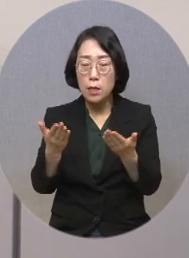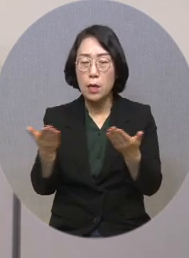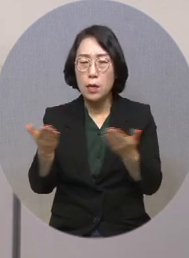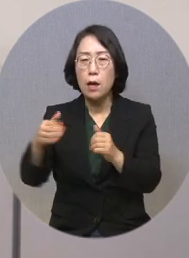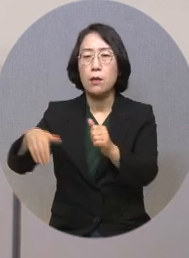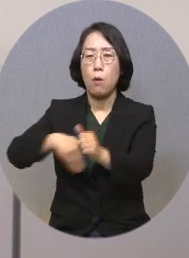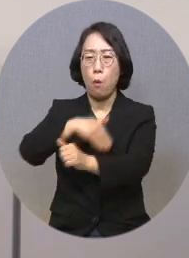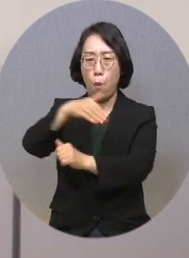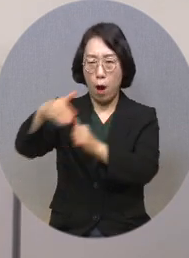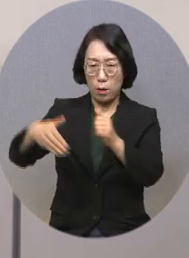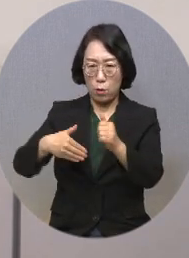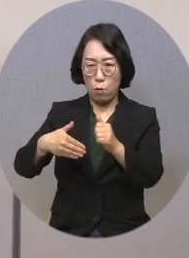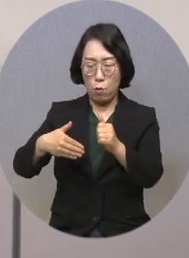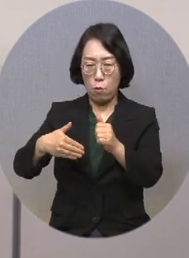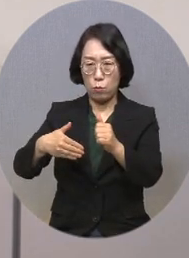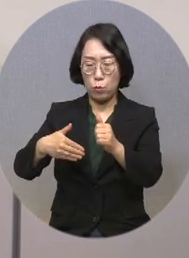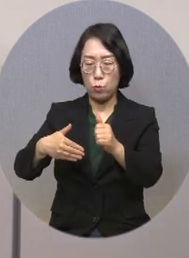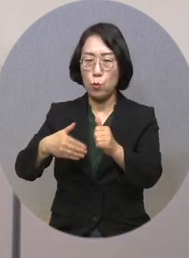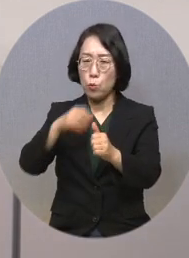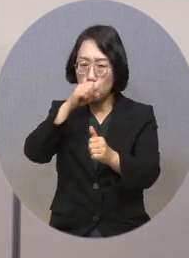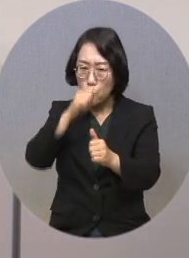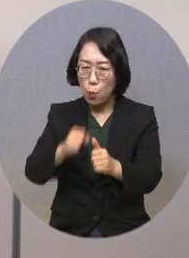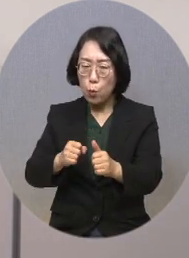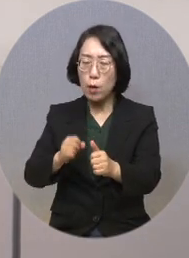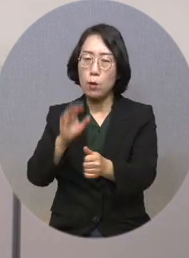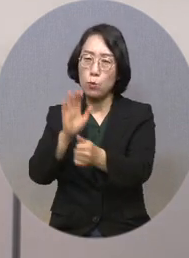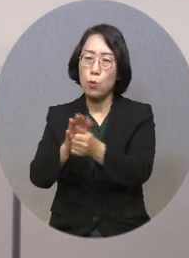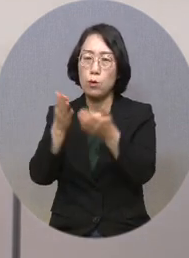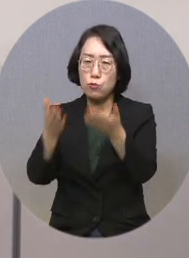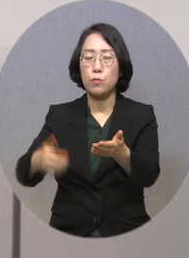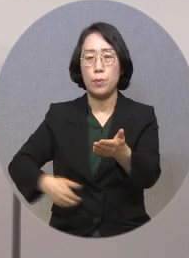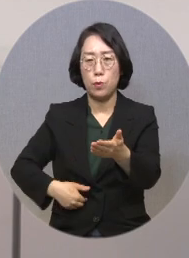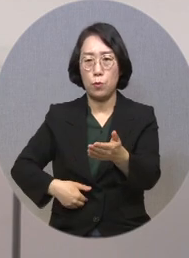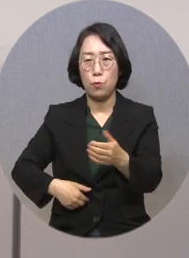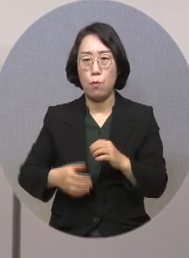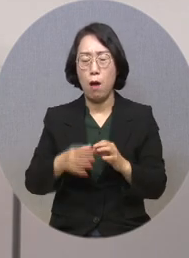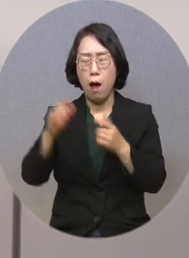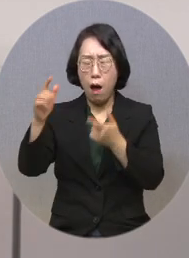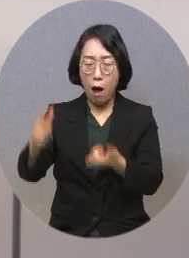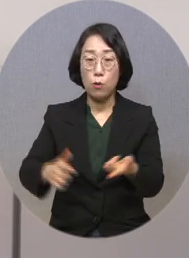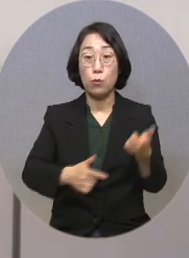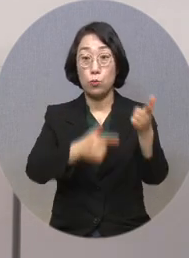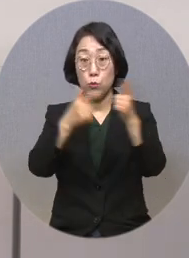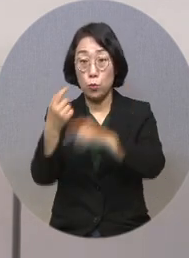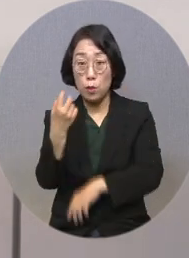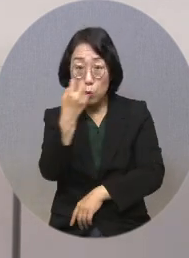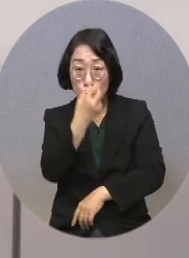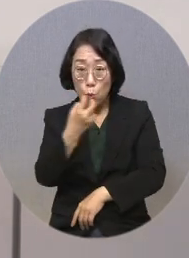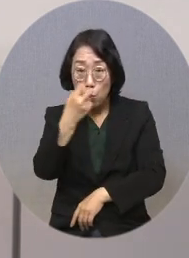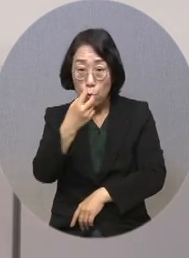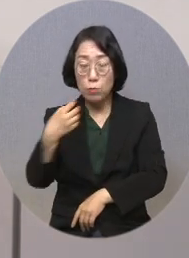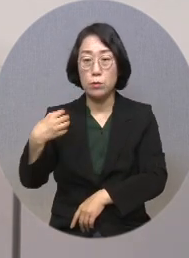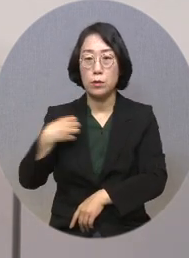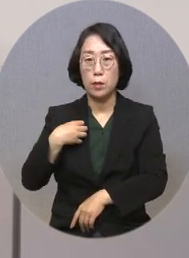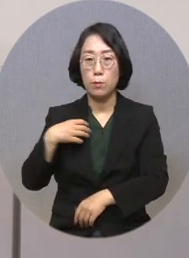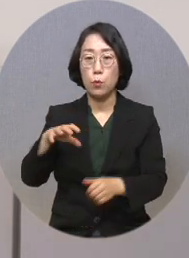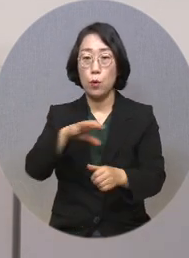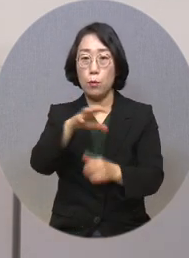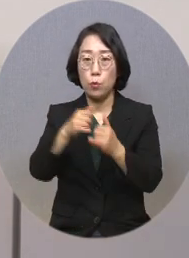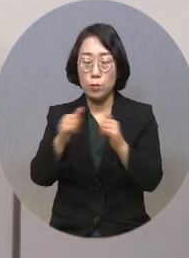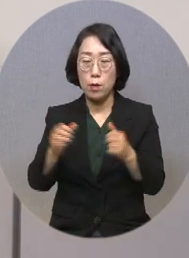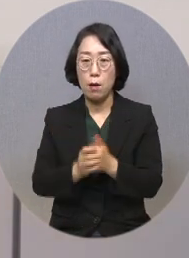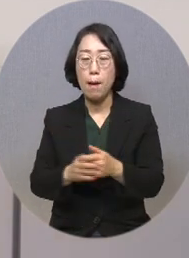개선이 시급한 상황입니다. 24시간 어르신들을 돌보는 요양보호사는 필수